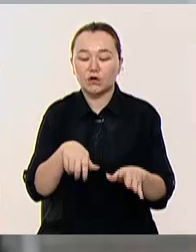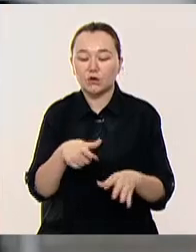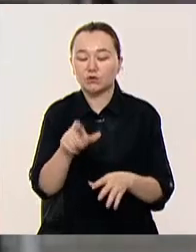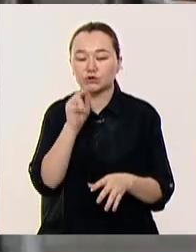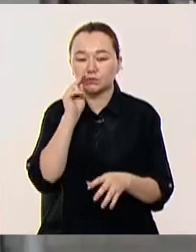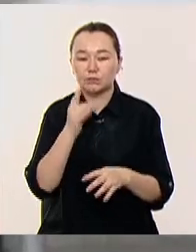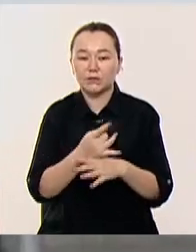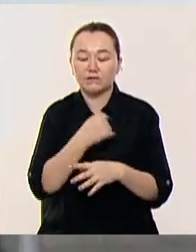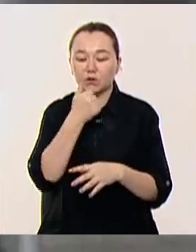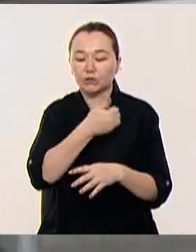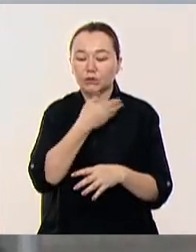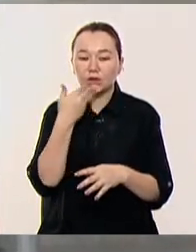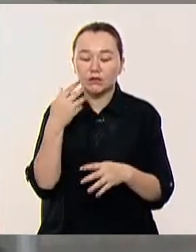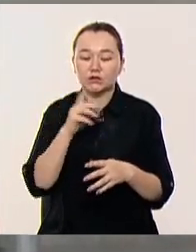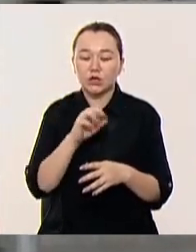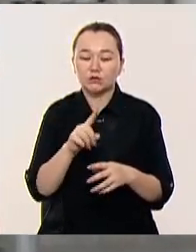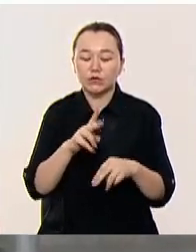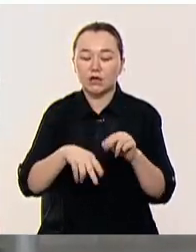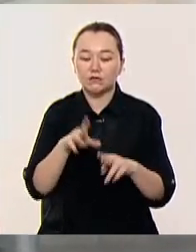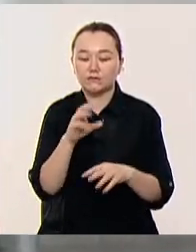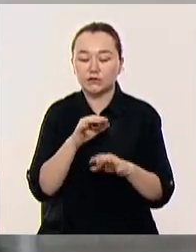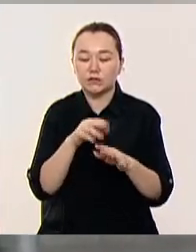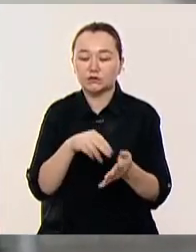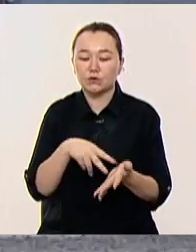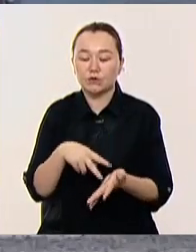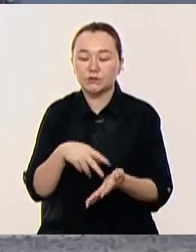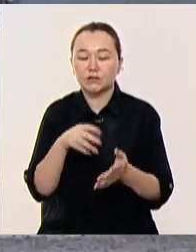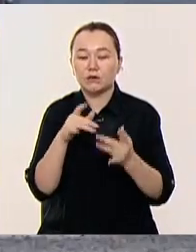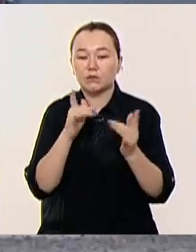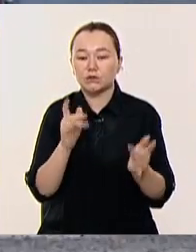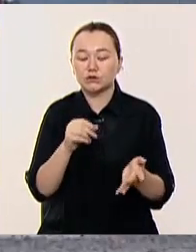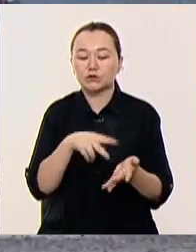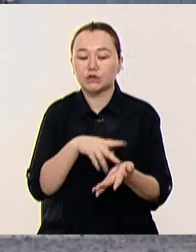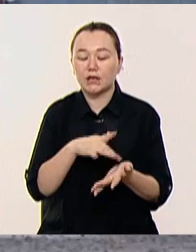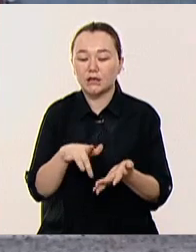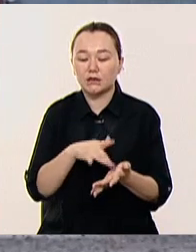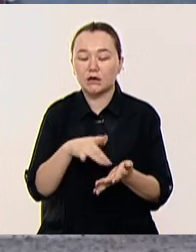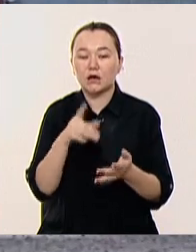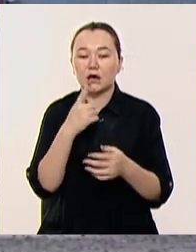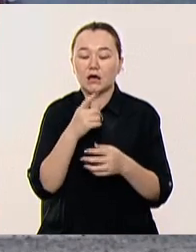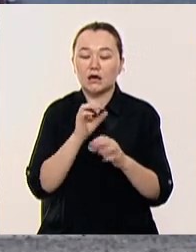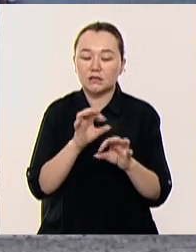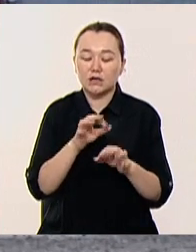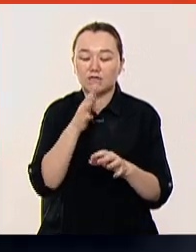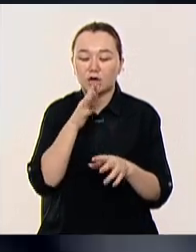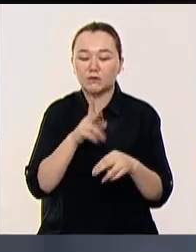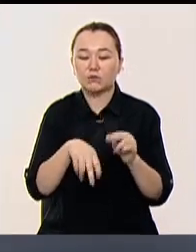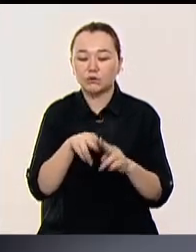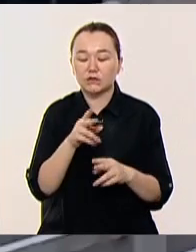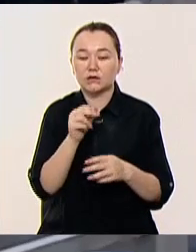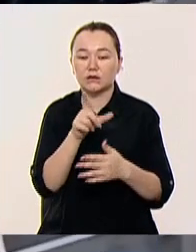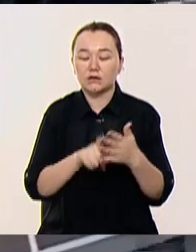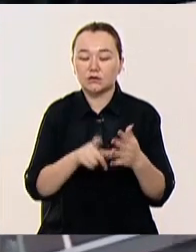не первый год. В Союзе строителей говорят, все дело в стоимости объекта. Цены в бюджете закладываются одни, а на момент строительства прайсы